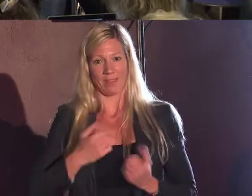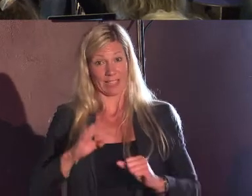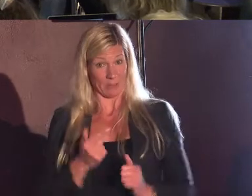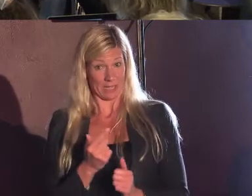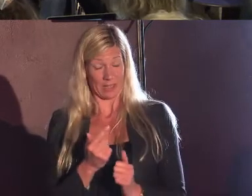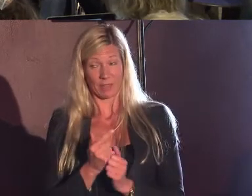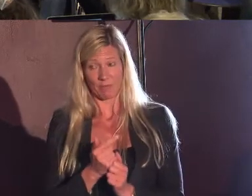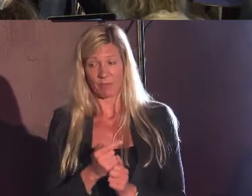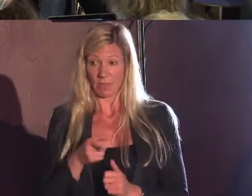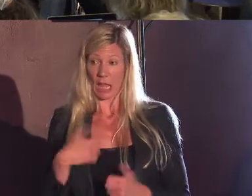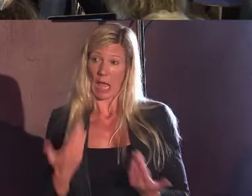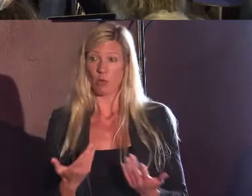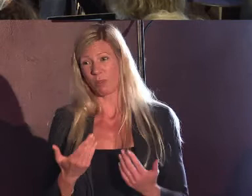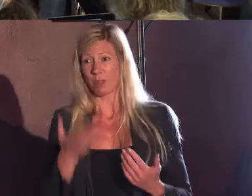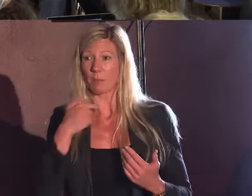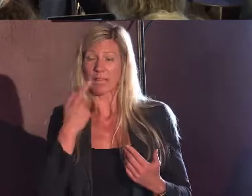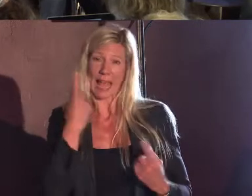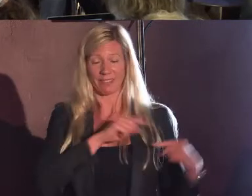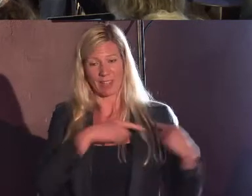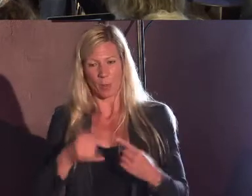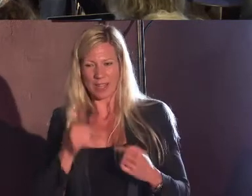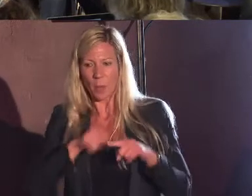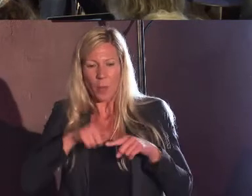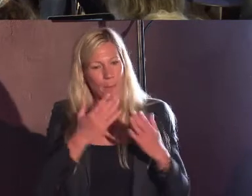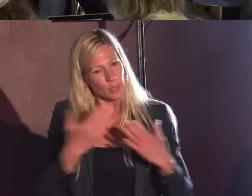en mer eller mindre en tradition på museerna idag att